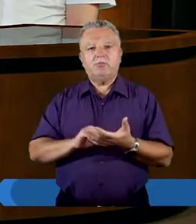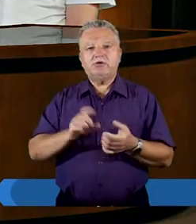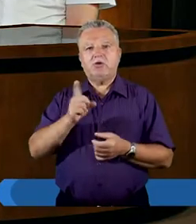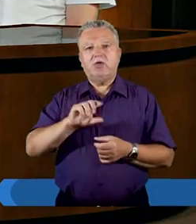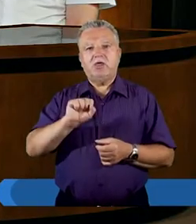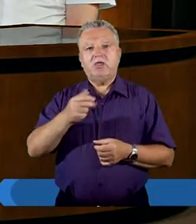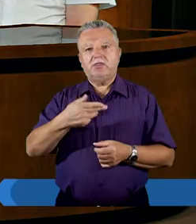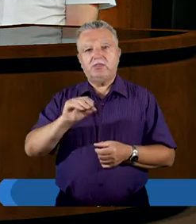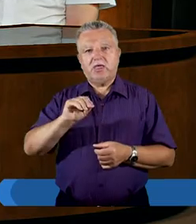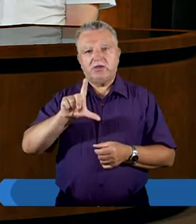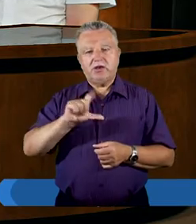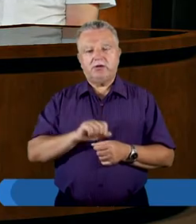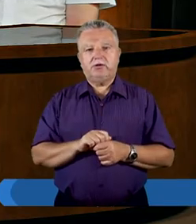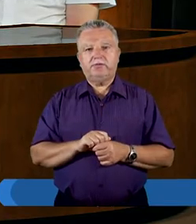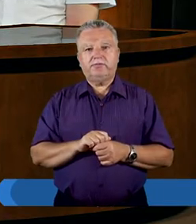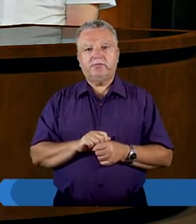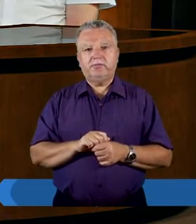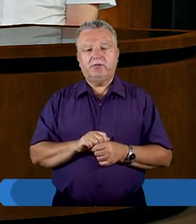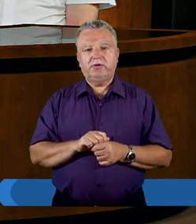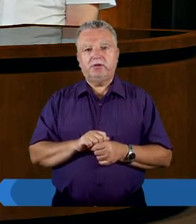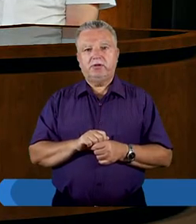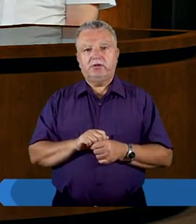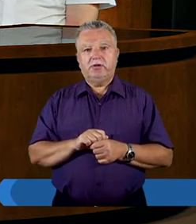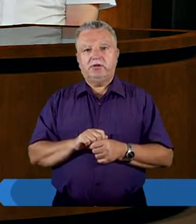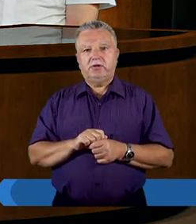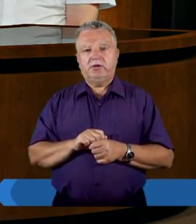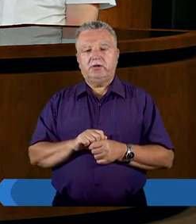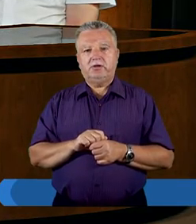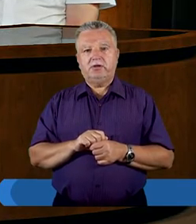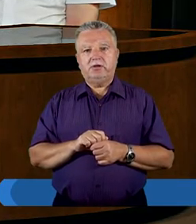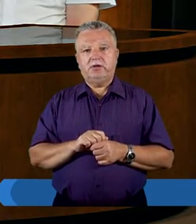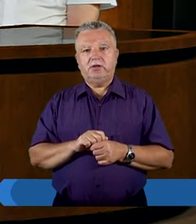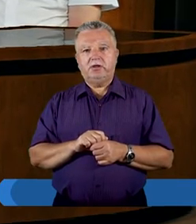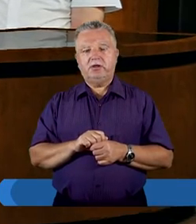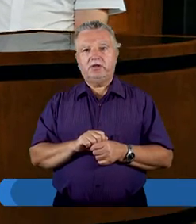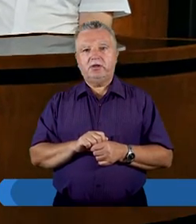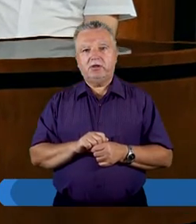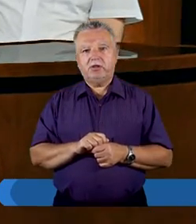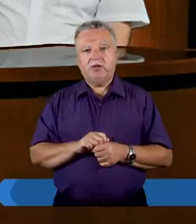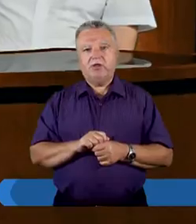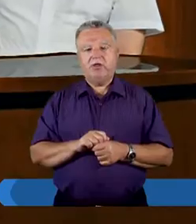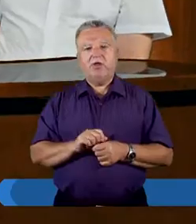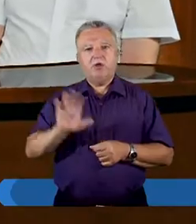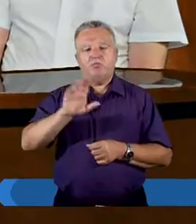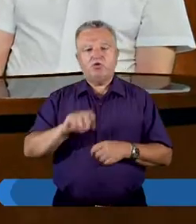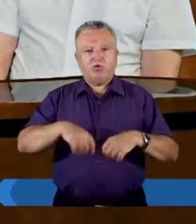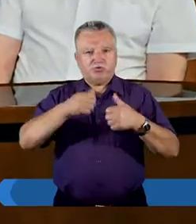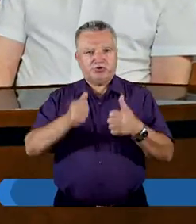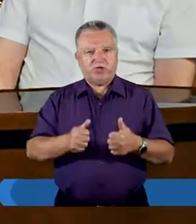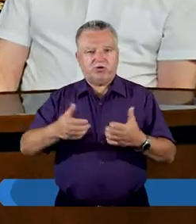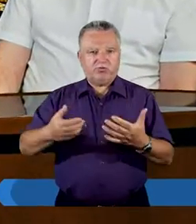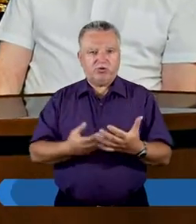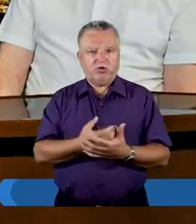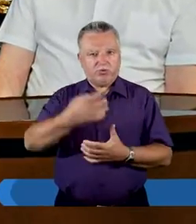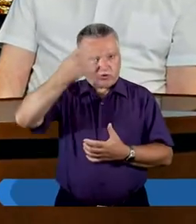czym mówi w 2 rozdziale i wersecie 44 swojej księgi? Ustanowi królestwo, które nie przejdzie na inny naród,